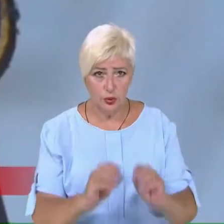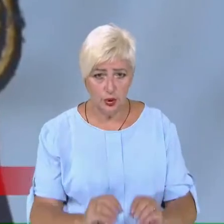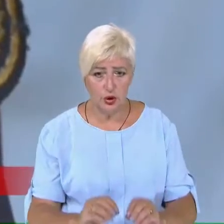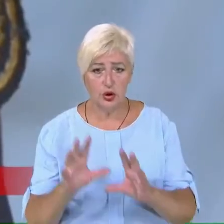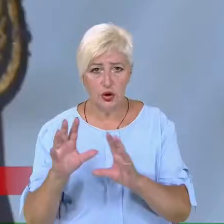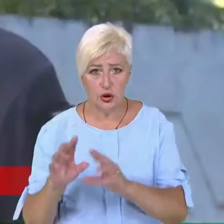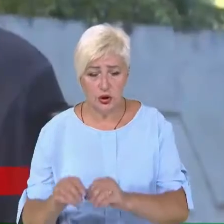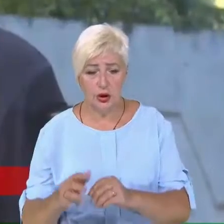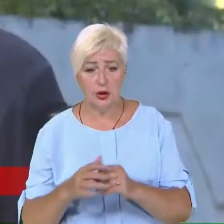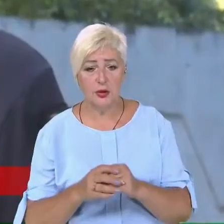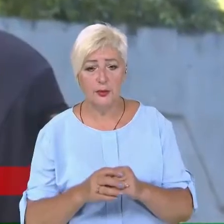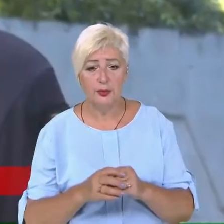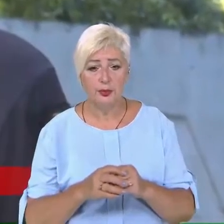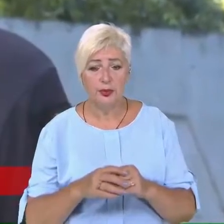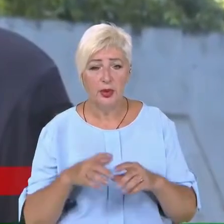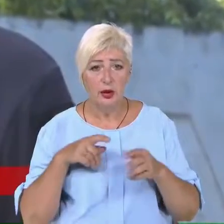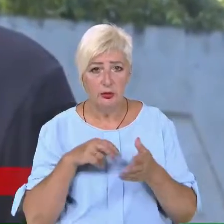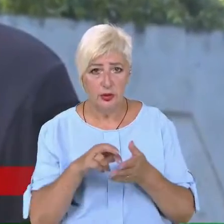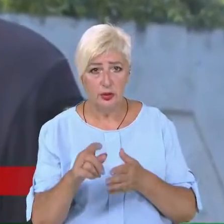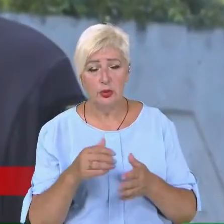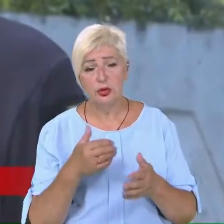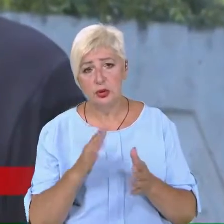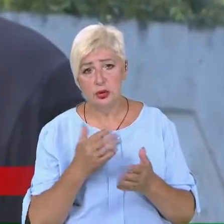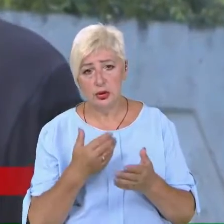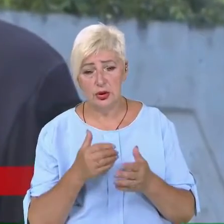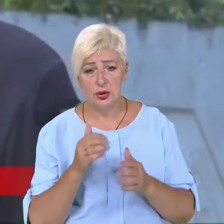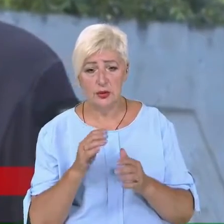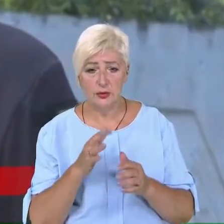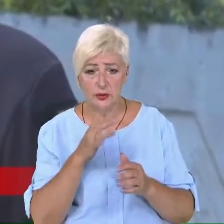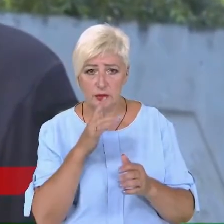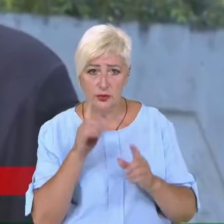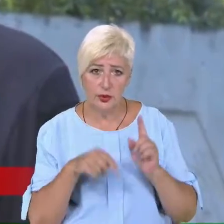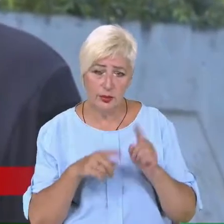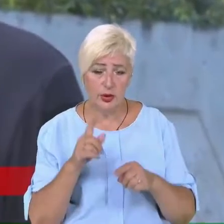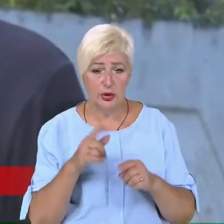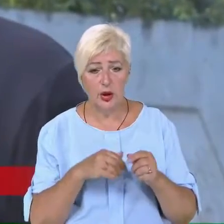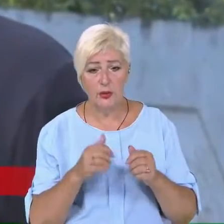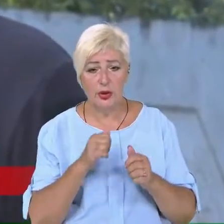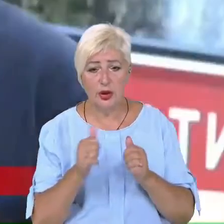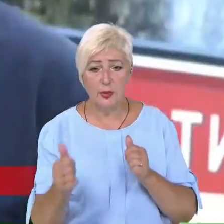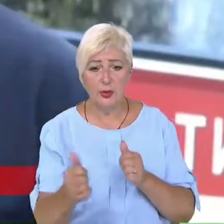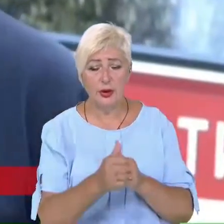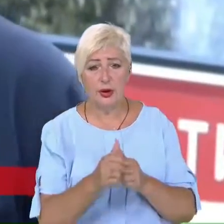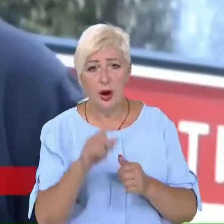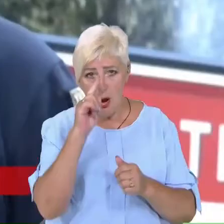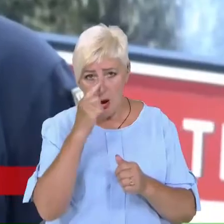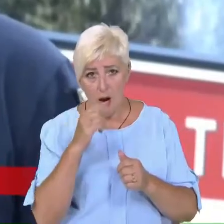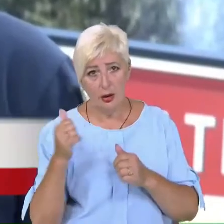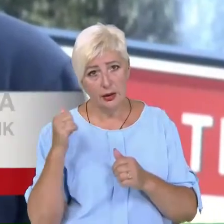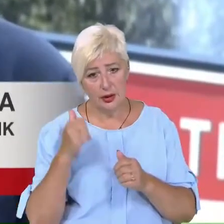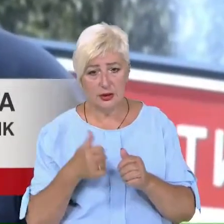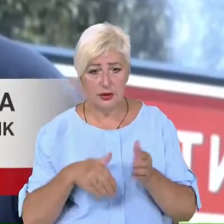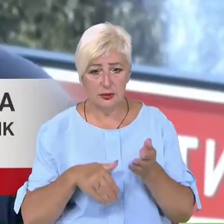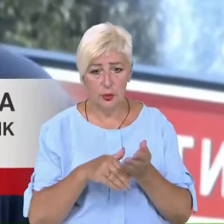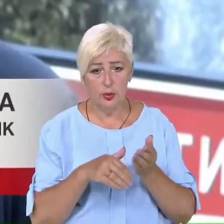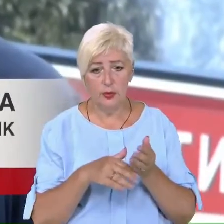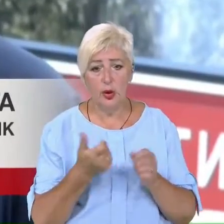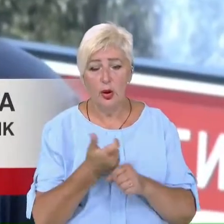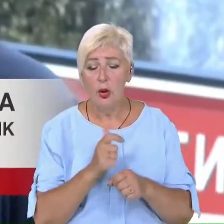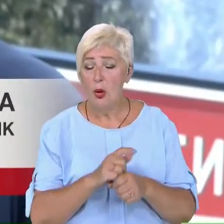виходили практично часом на передній план, а грецька сторона вже була у нас як в допомозі. Дуже гарячий